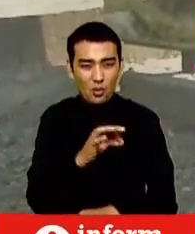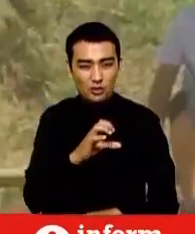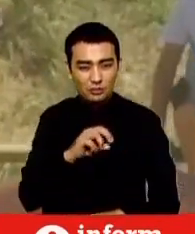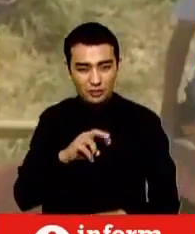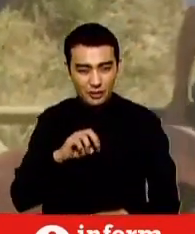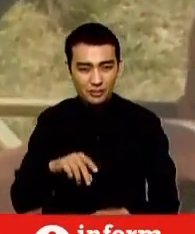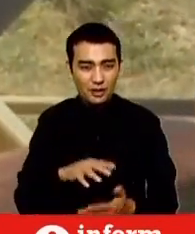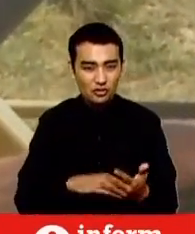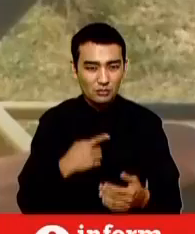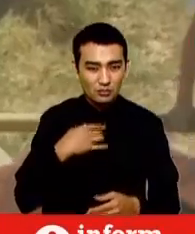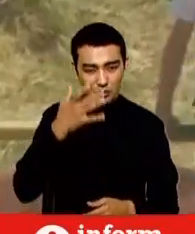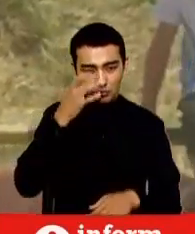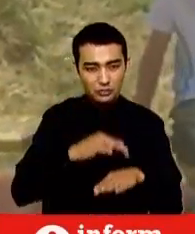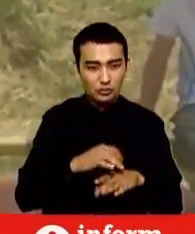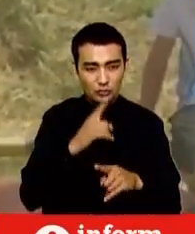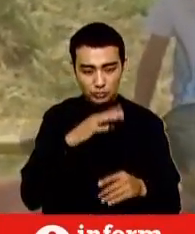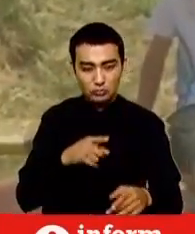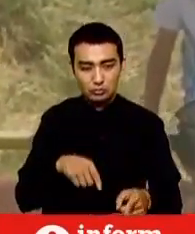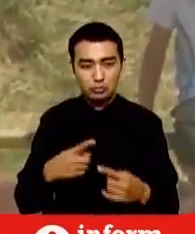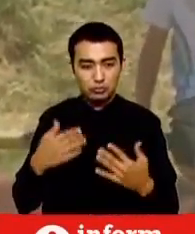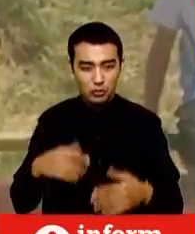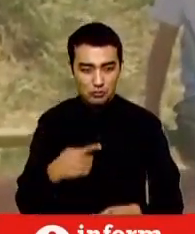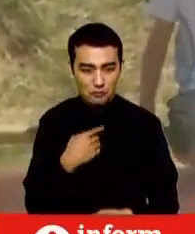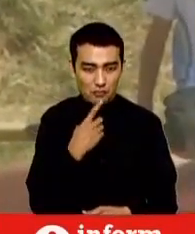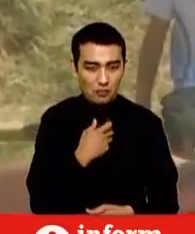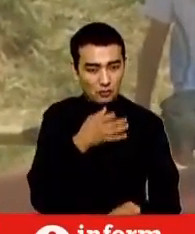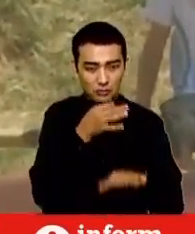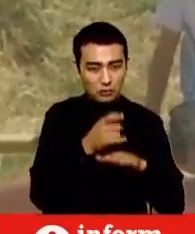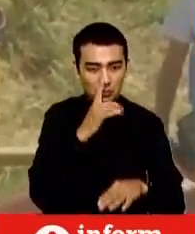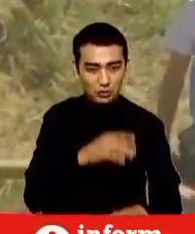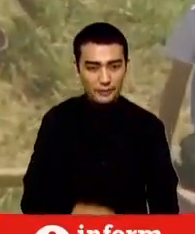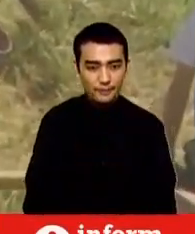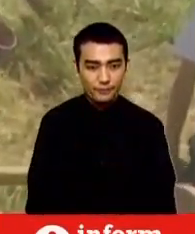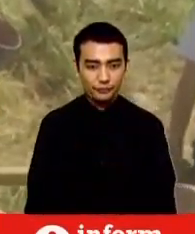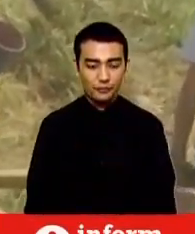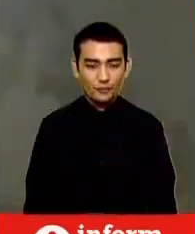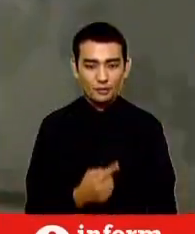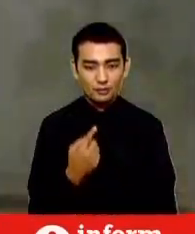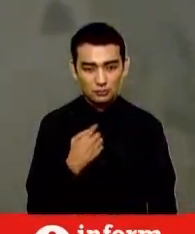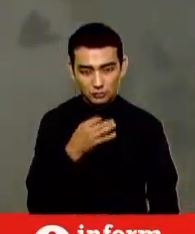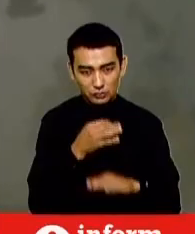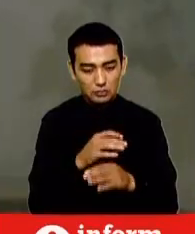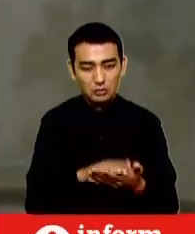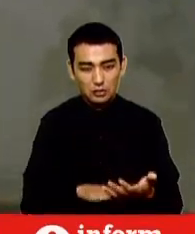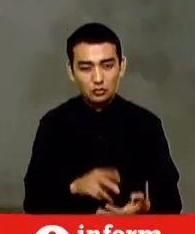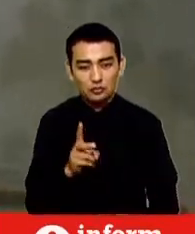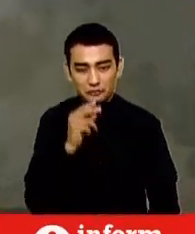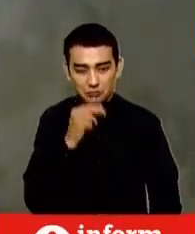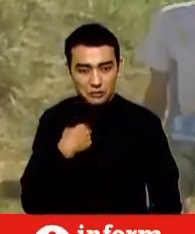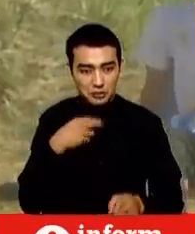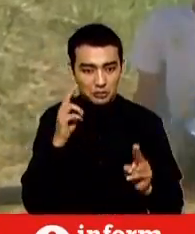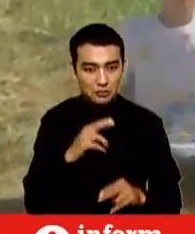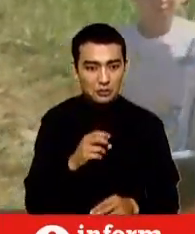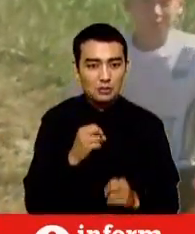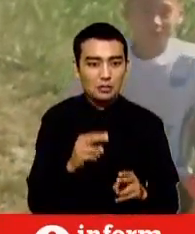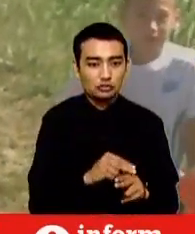дейді. Шекара қызмет тарапынан ондай мүмкіндік қарастырылмаған. Бізге белгіленген жағы госпиталымыз бар. Енді ары қарай емді қалай